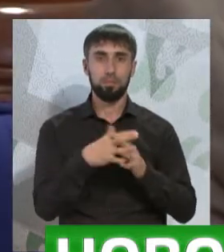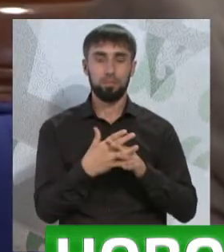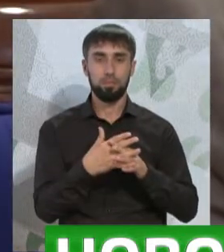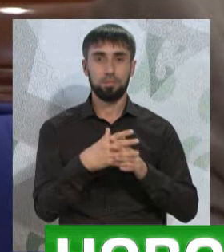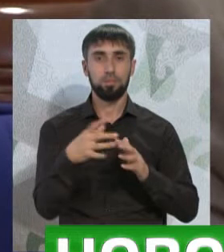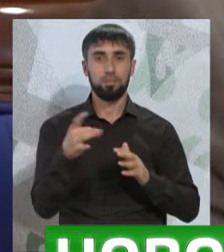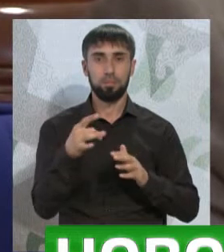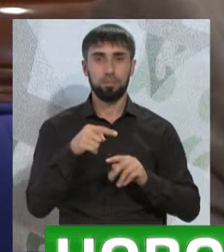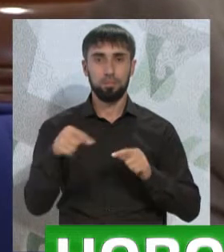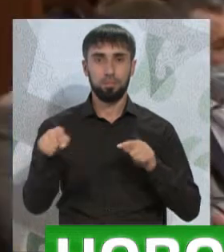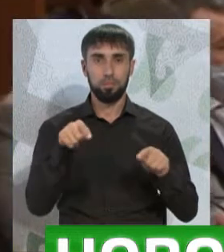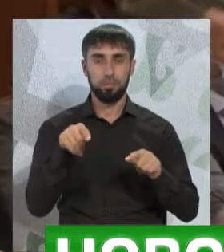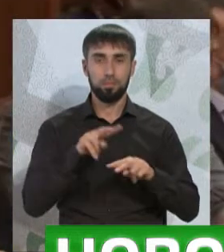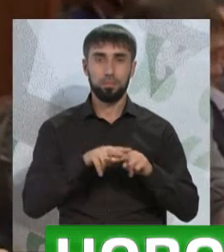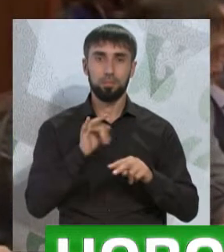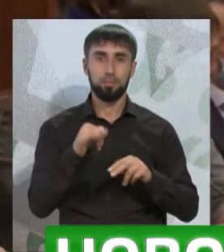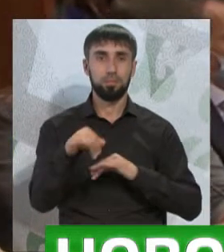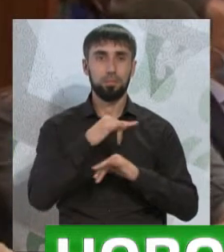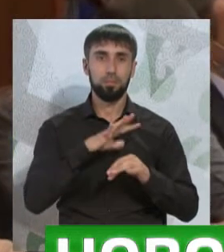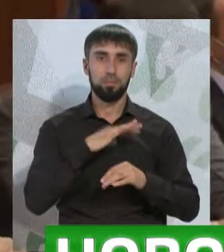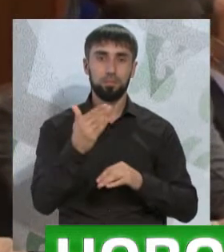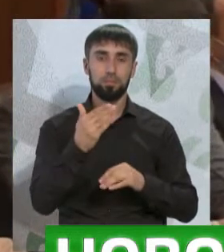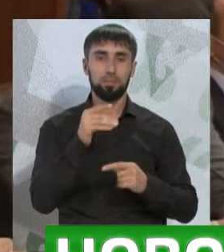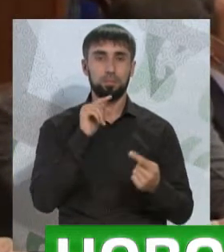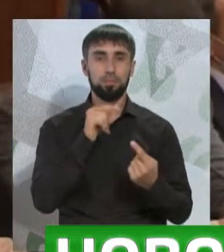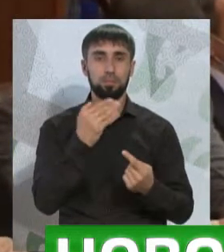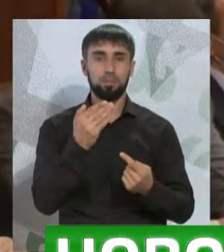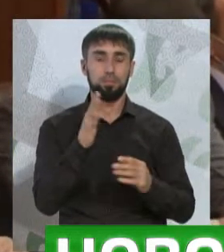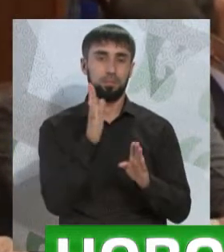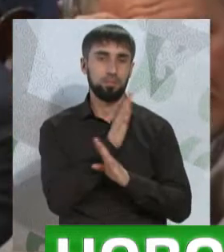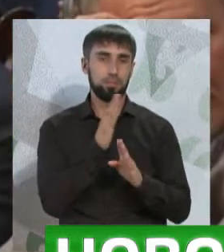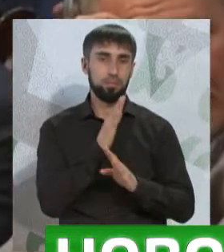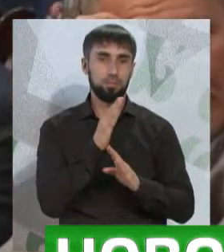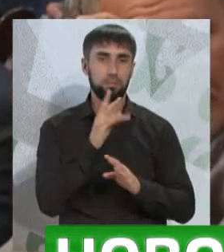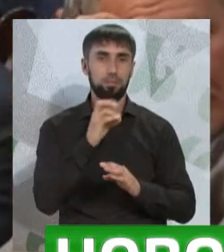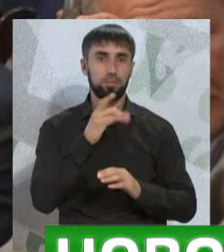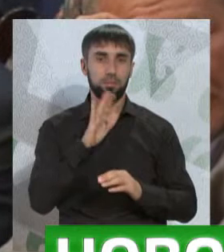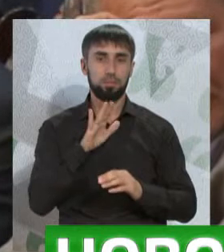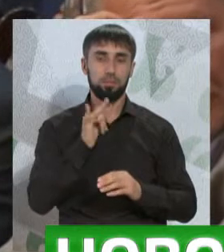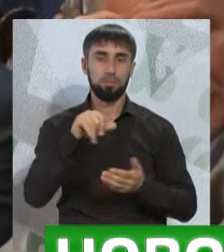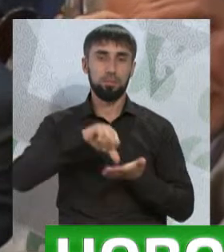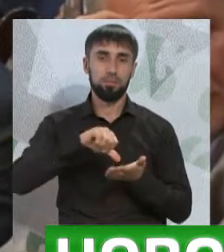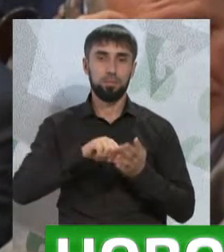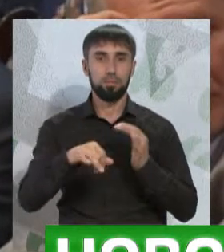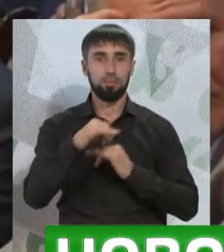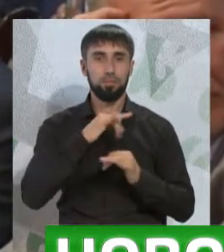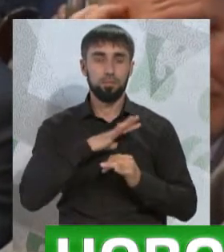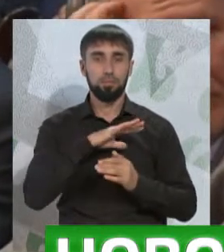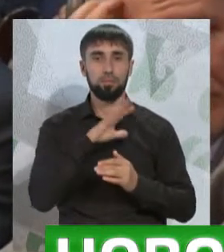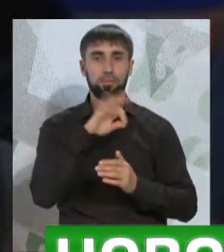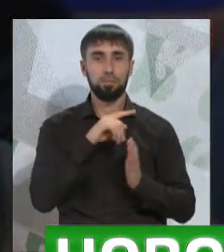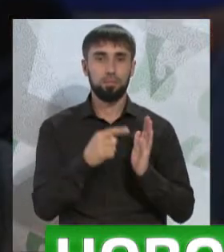поселениях республики. Обсуждая иные факторы, негативно влияющие на экологическое состояние республики, участники совещания затронули